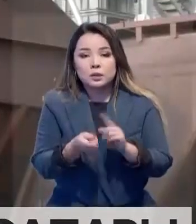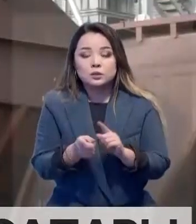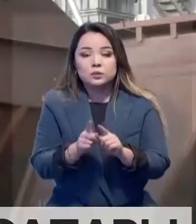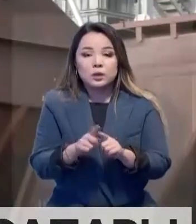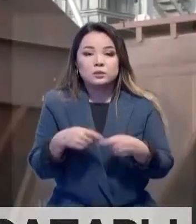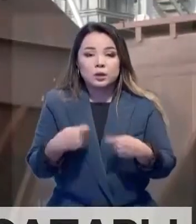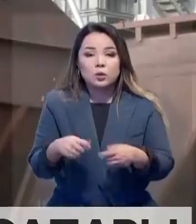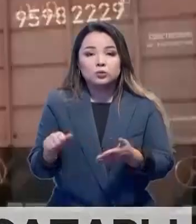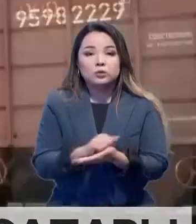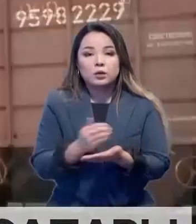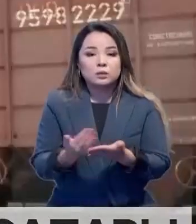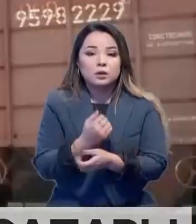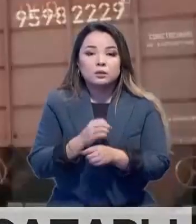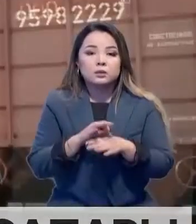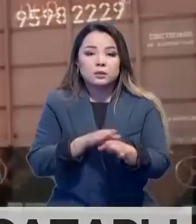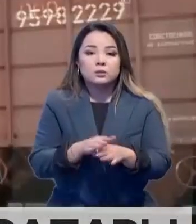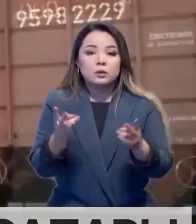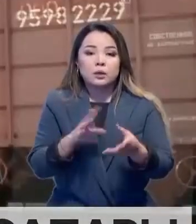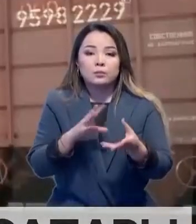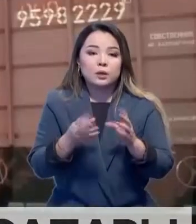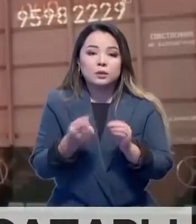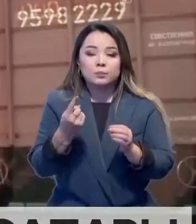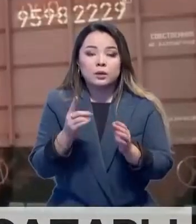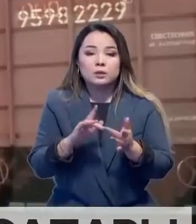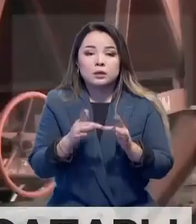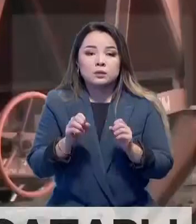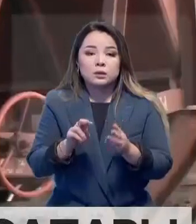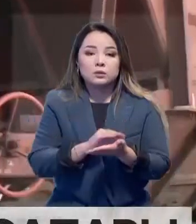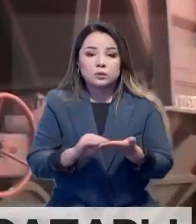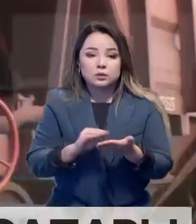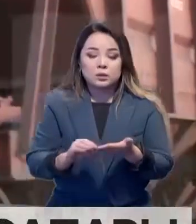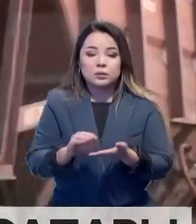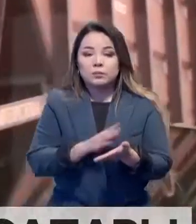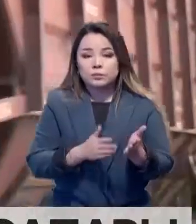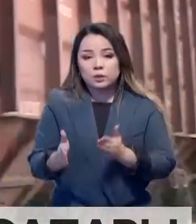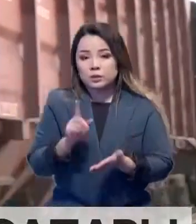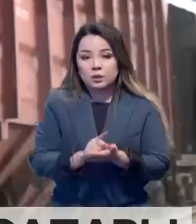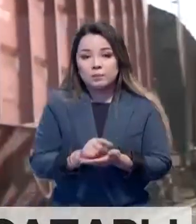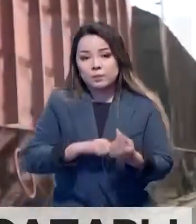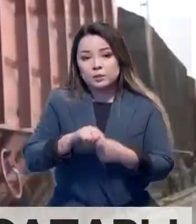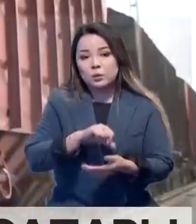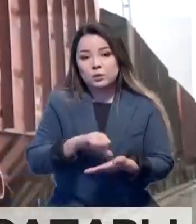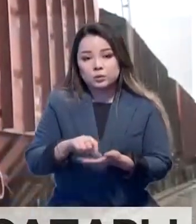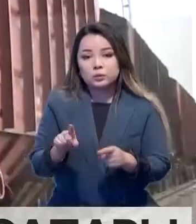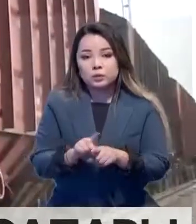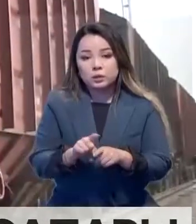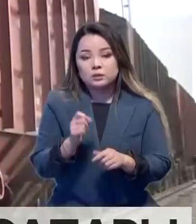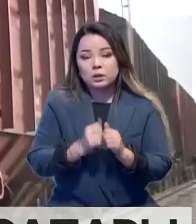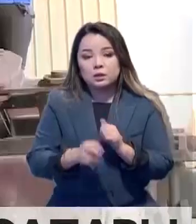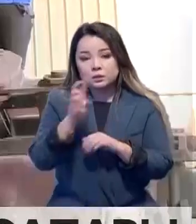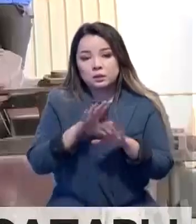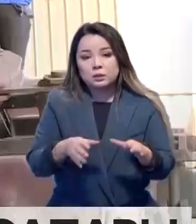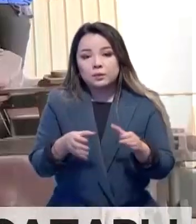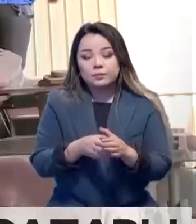кәсіпкерлер тауар құжатын жаңартып отыру керек. Енді оның барлығы бір ғана электронды қағаз арқылы реттелмек. Оған қоса бизнес өкілдері ендігі жерде әр елдің